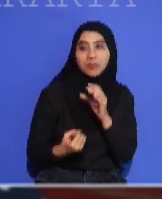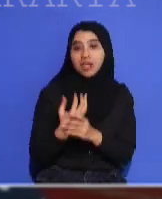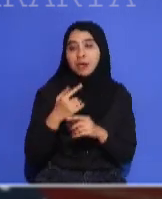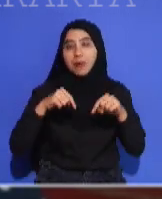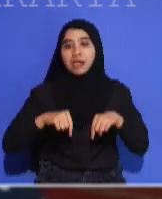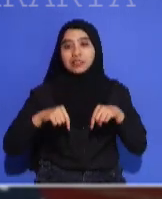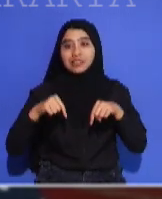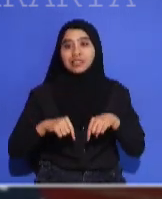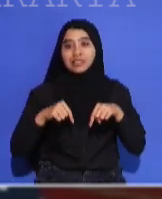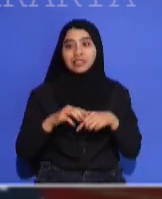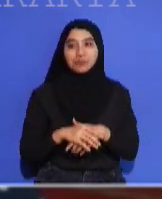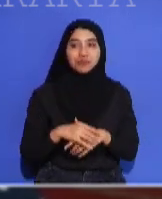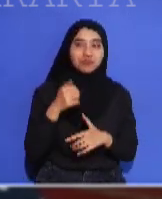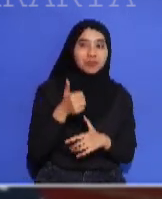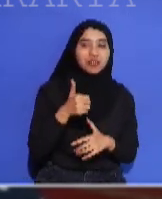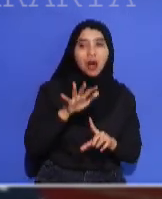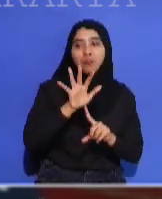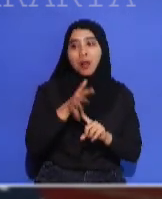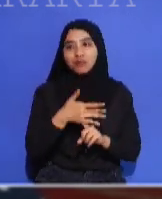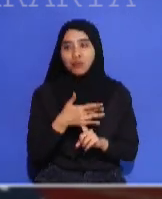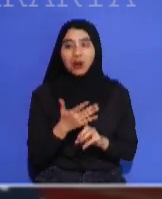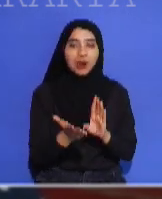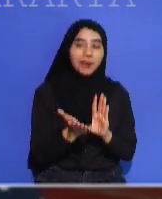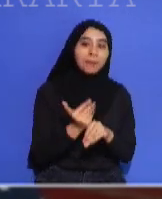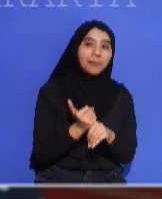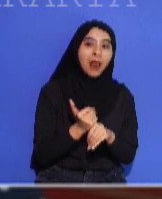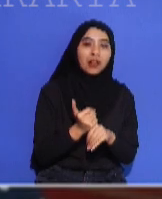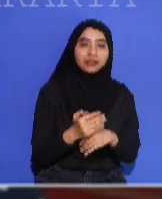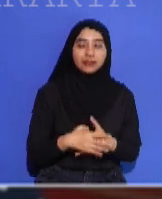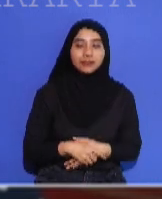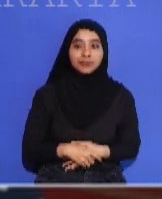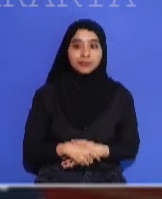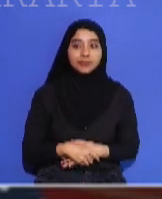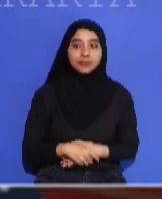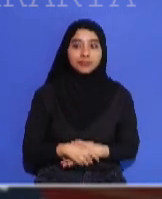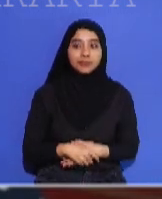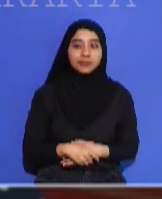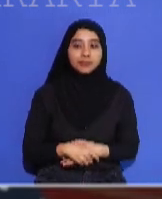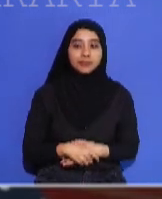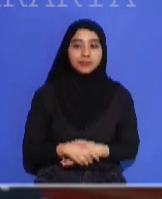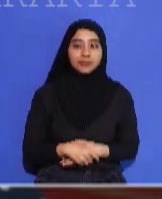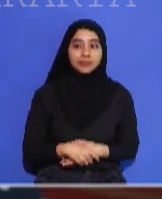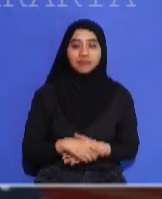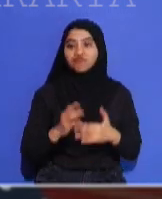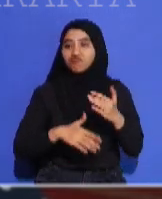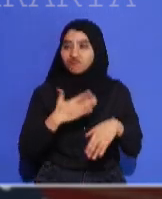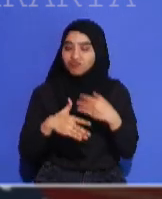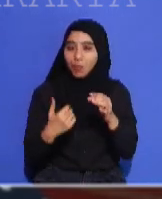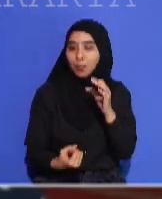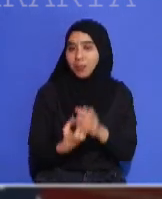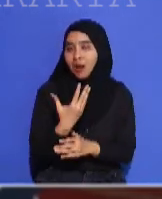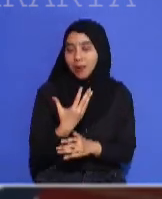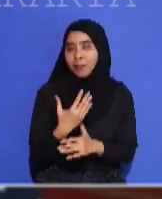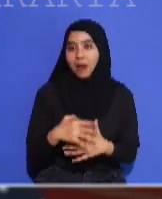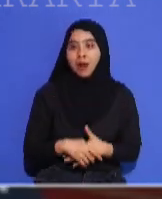untuk kita jadikan bantu itu kembali ke kembali mengambil kejayaan tusan Aji pada zaman